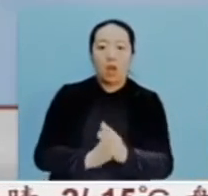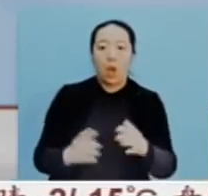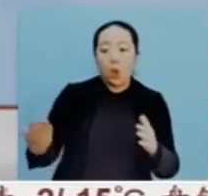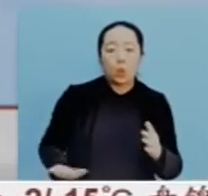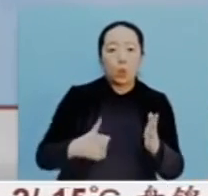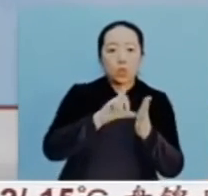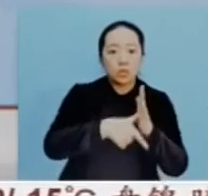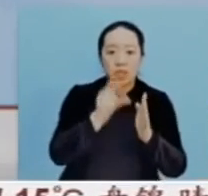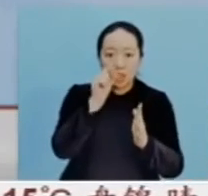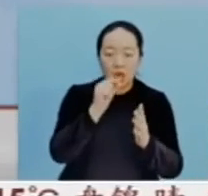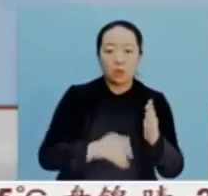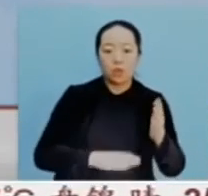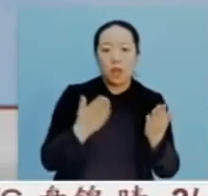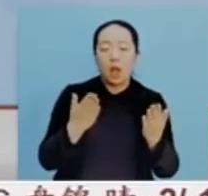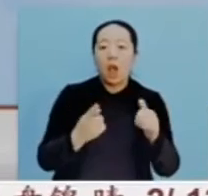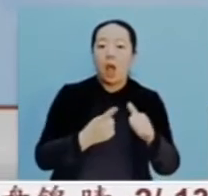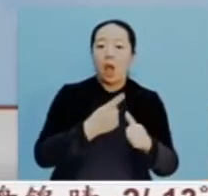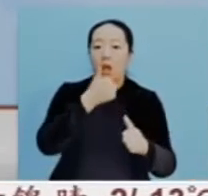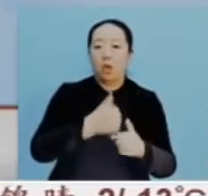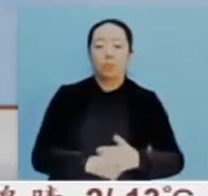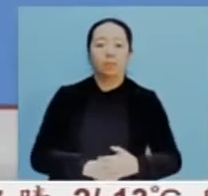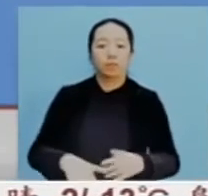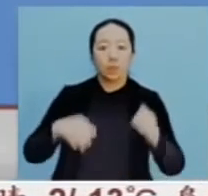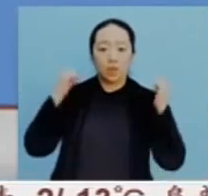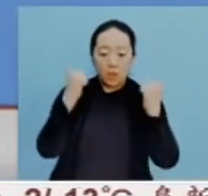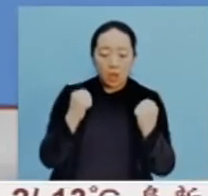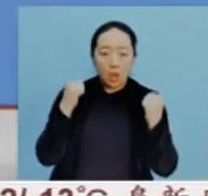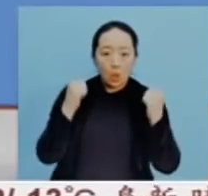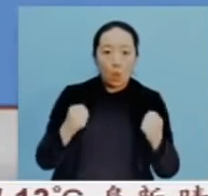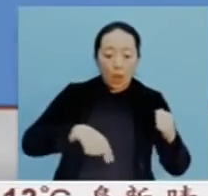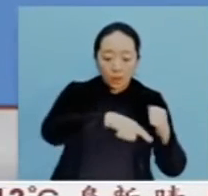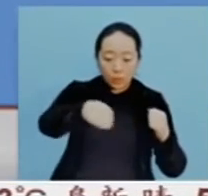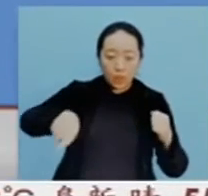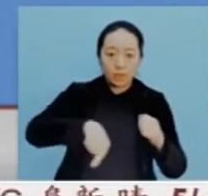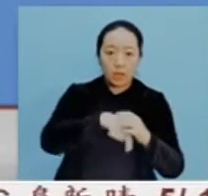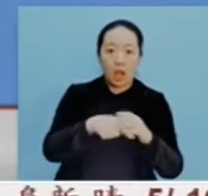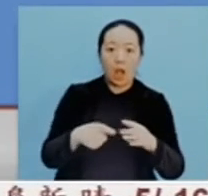山滑雪场依山而建，回转比赛场地高度差为